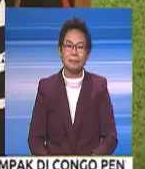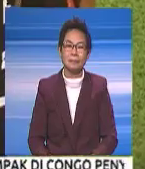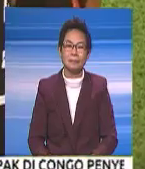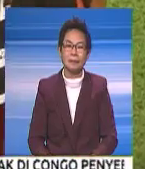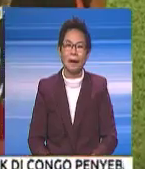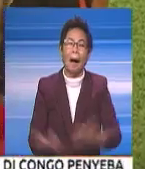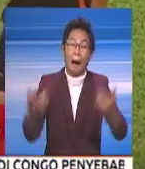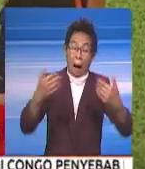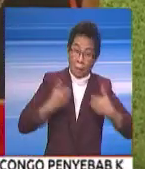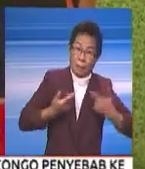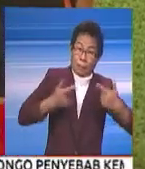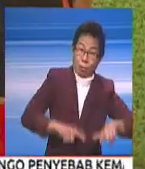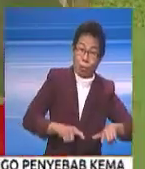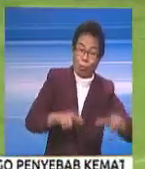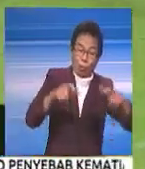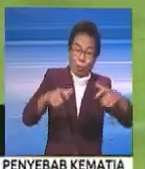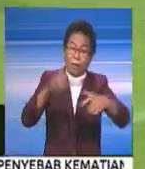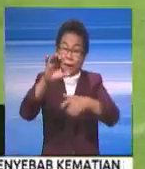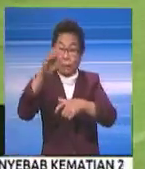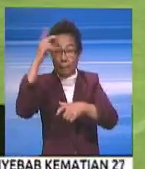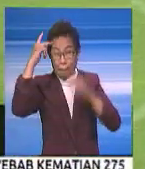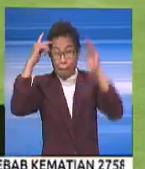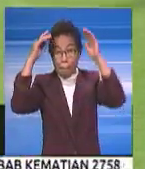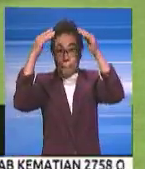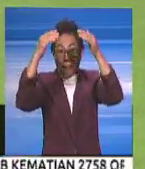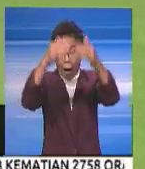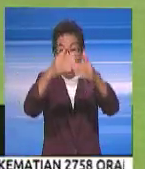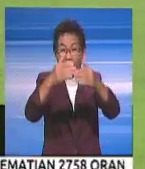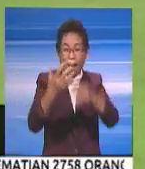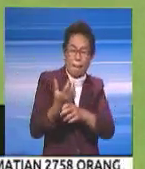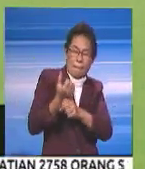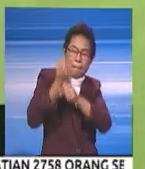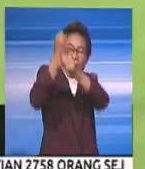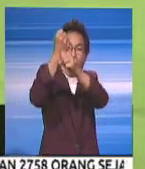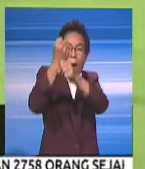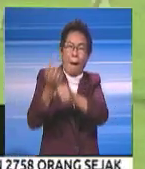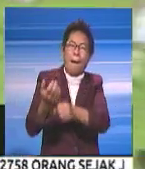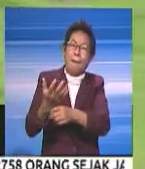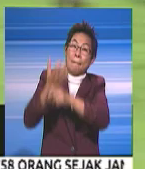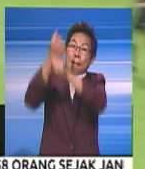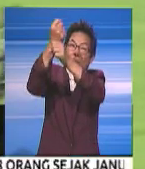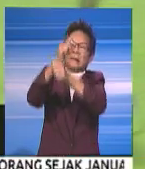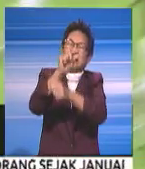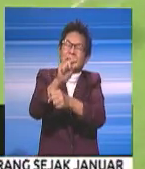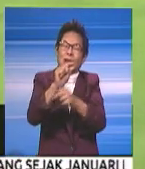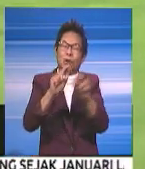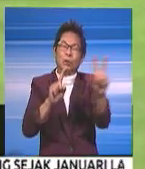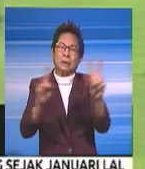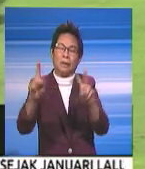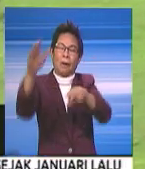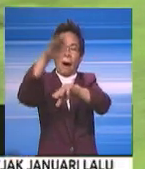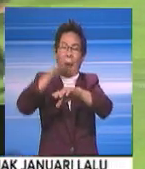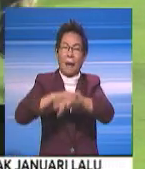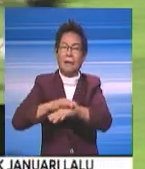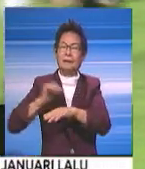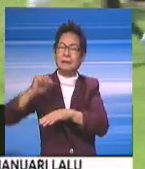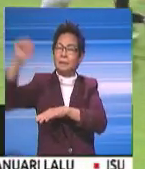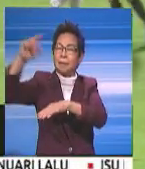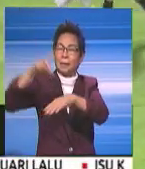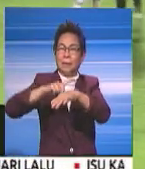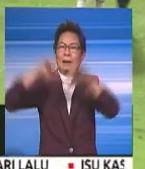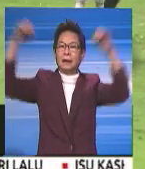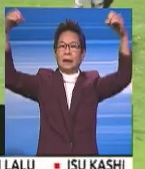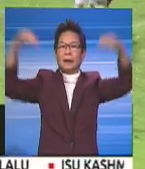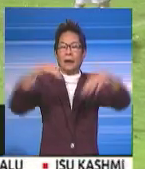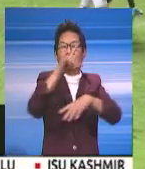Terus berlangsung, dua aksi kumpulan C Pahang meneruskan momentum kemenangan selepas melakar kemenangan tipis 2-1 ke atas Sabah di Stadium